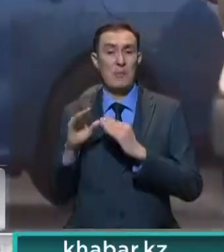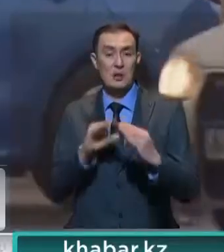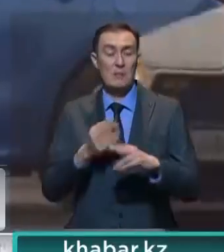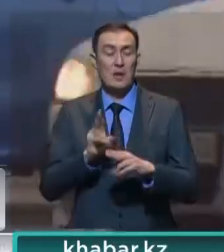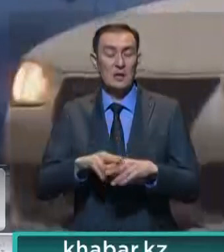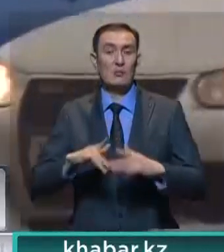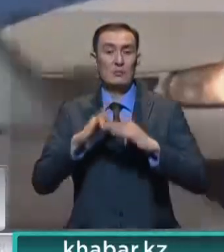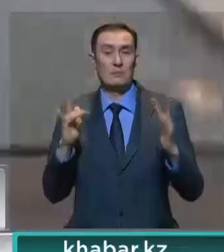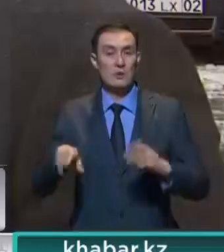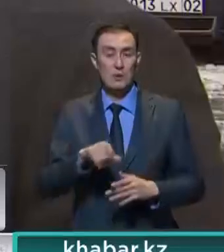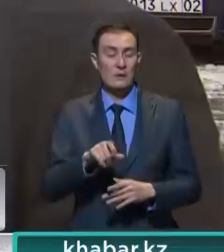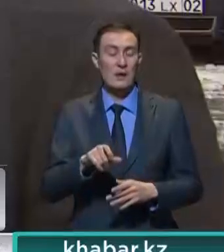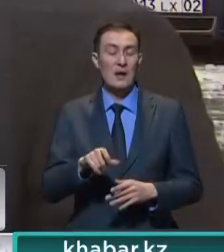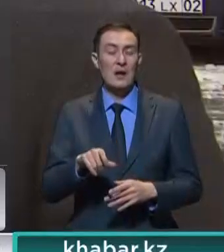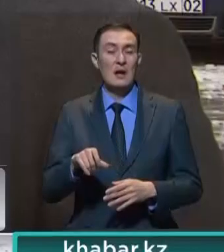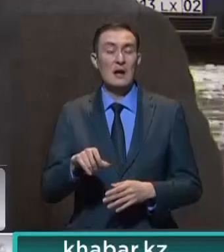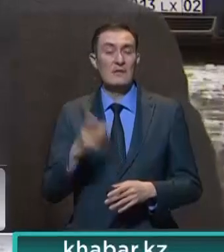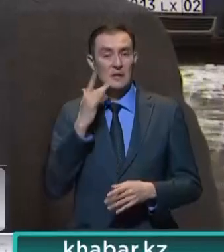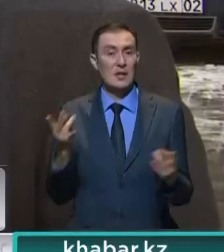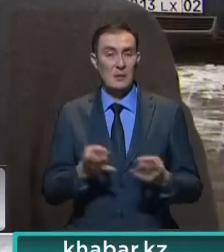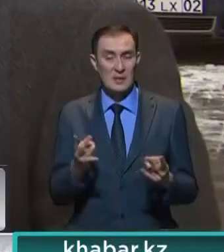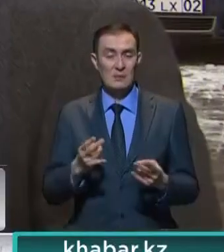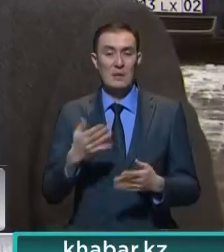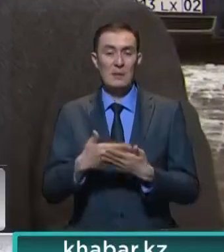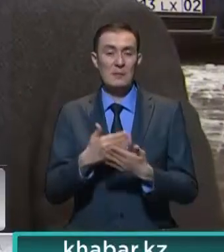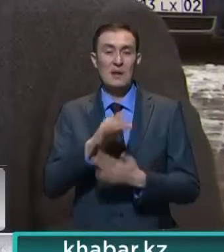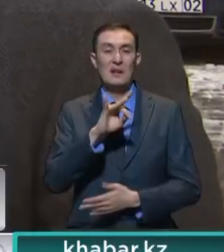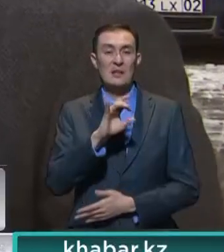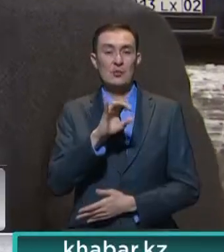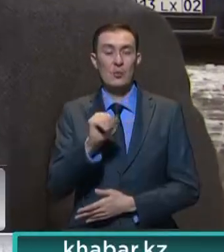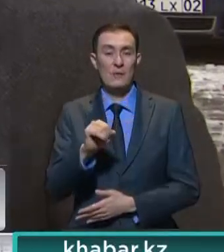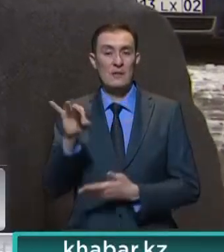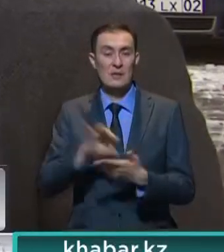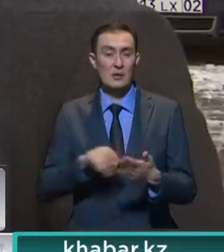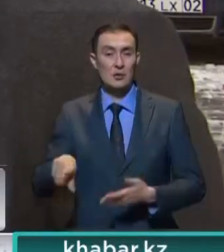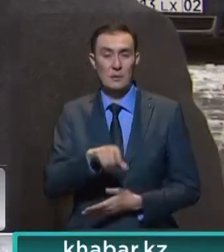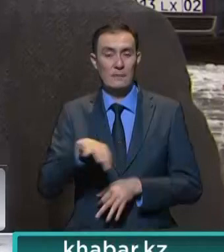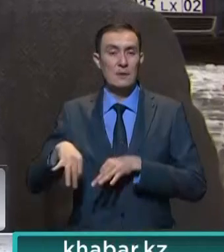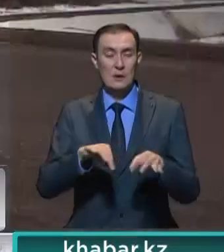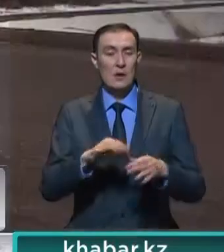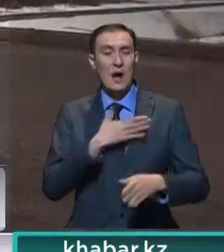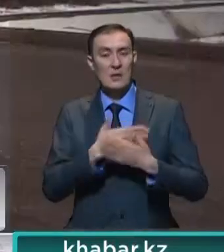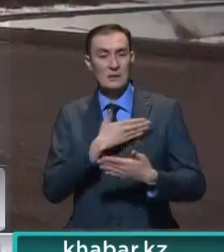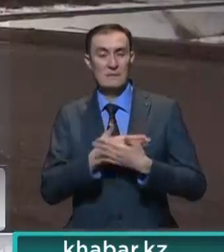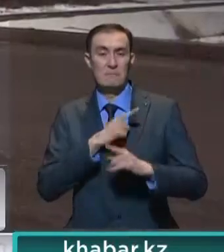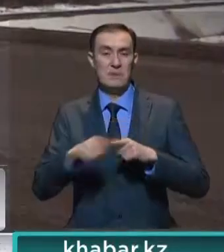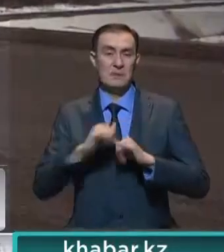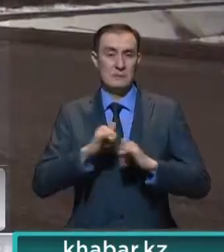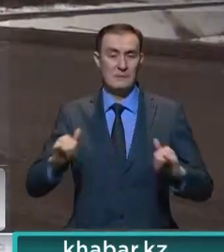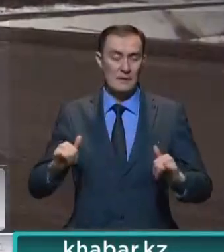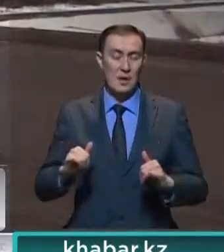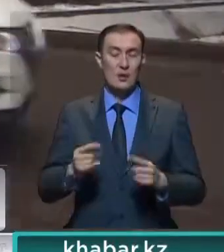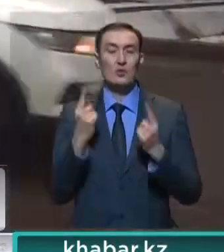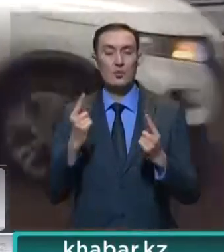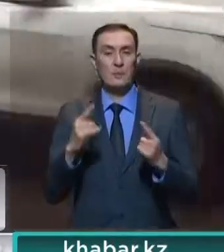развязки лишними никогда не будут. К примеру, взять новую эстакаду на Рыскулова-Емцова. Дорожный трафик сразу же оживился в этой зоне. Вместе с